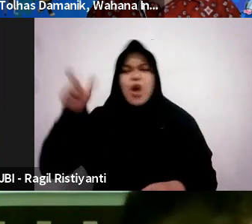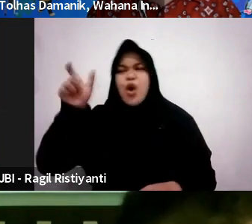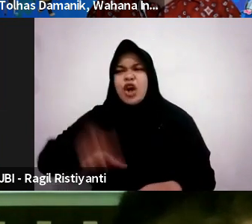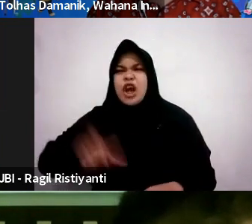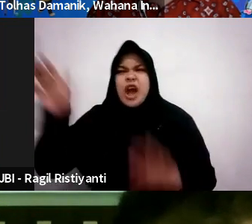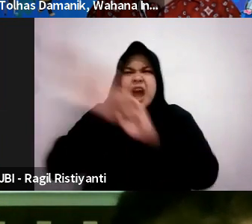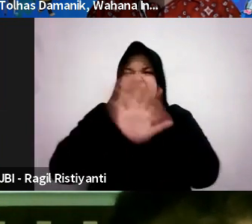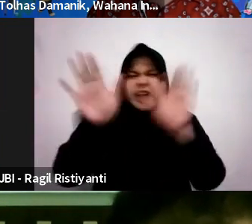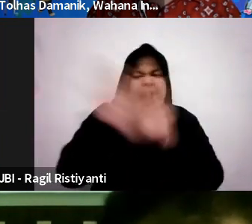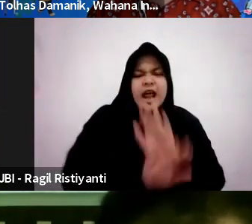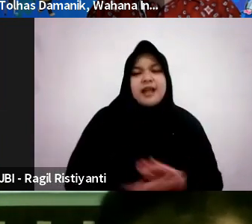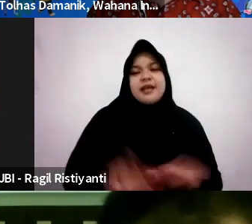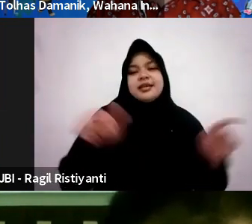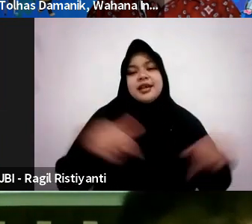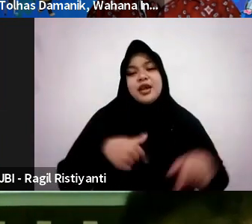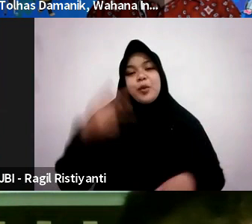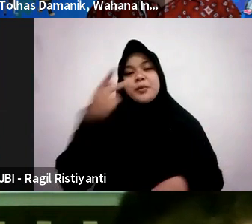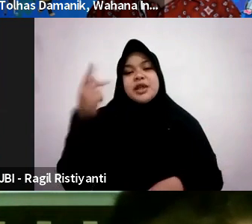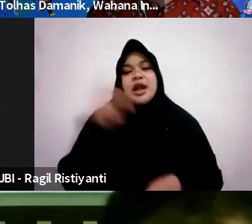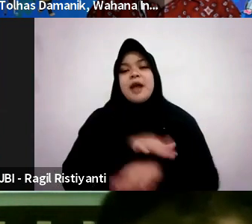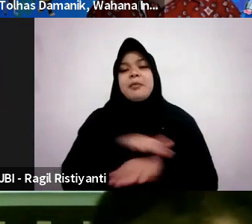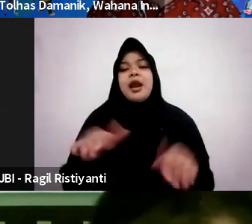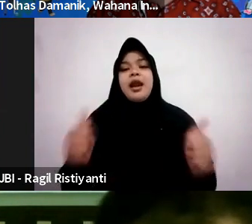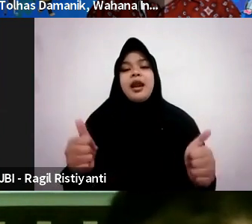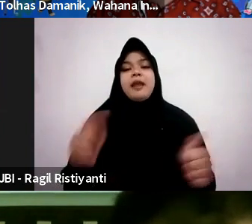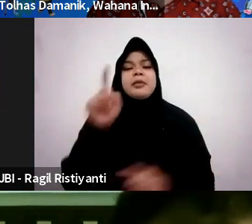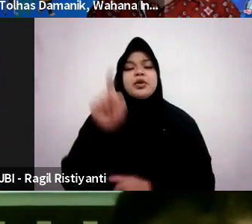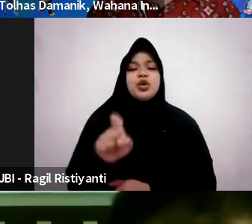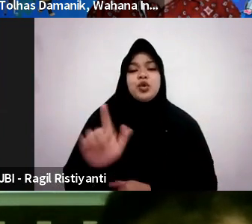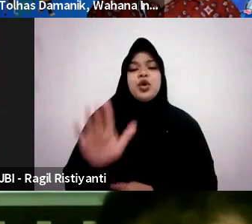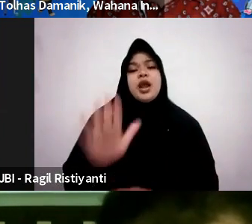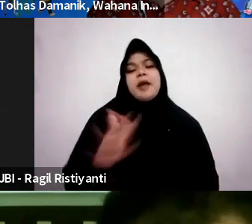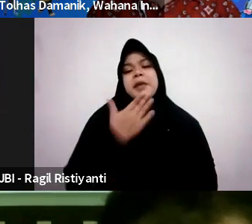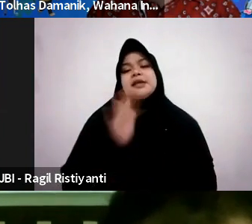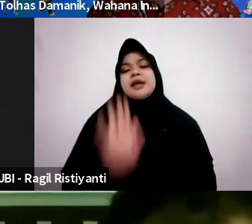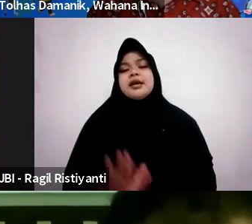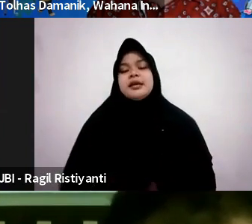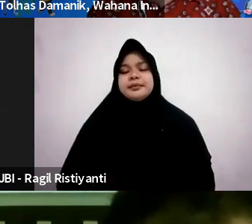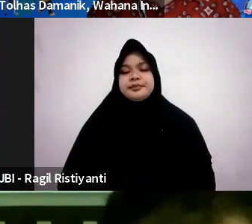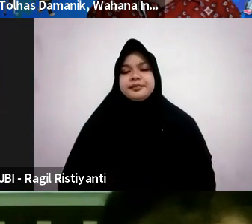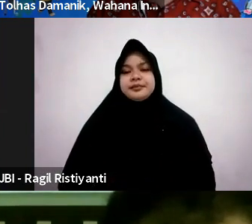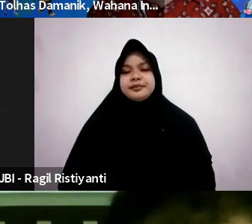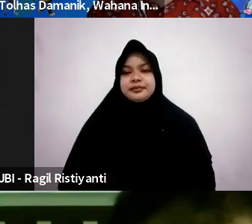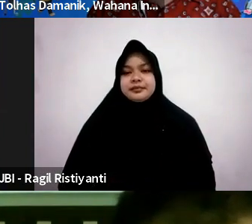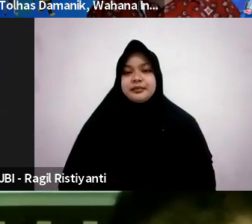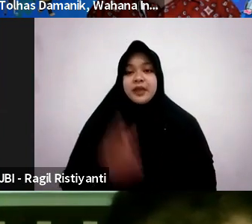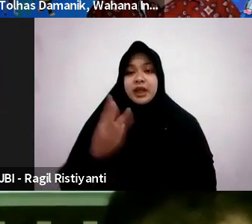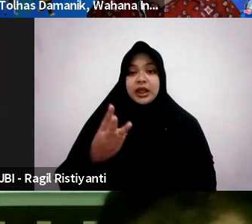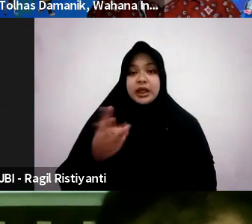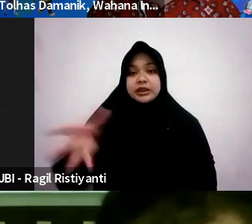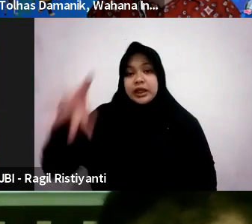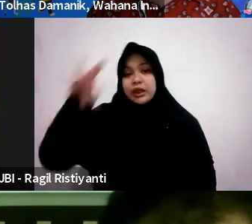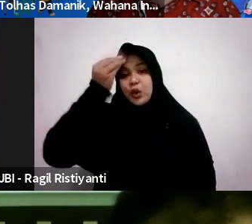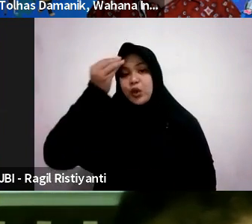pertama itu jaga keamanan tada itu Itu kan hal yang biasa saja terus yang ketiga misalnya yang saya tahu enggak eksesif